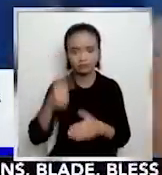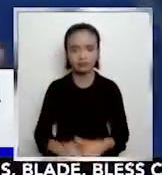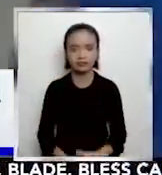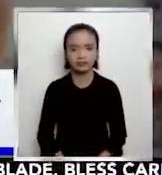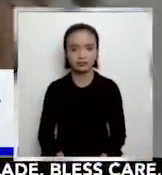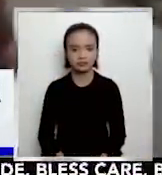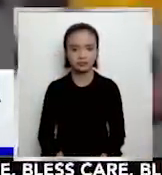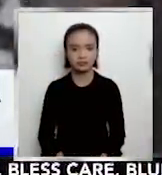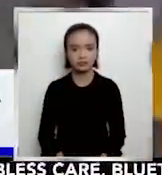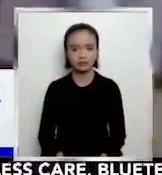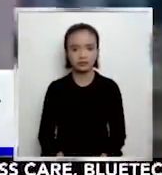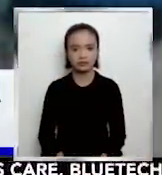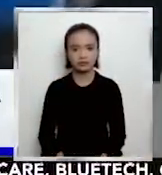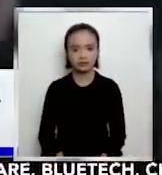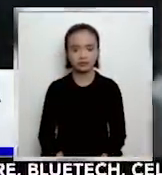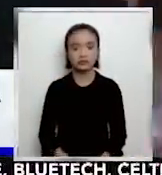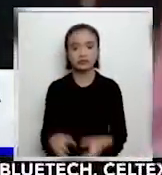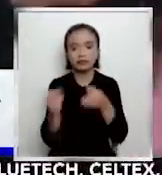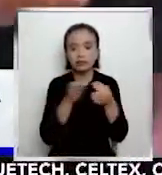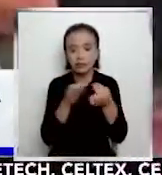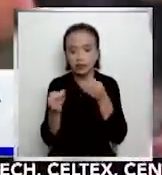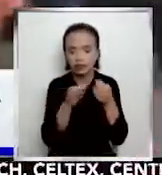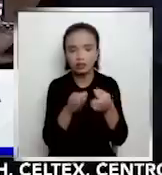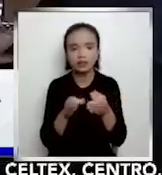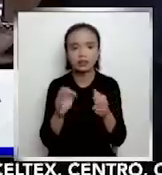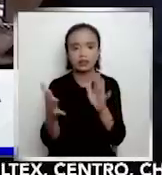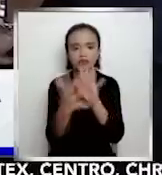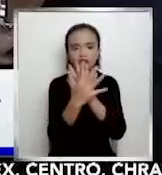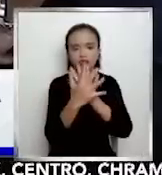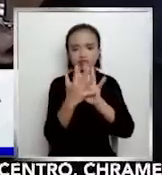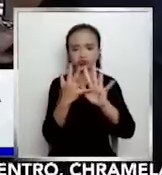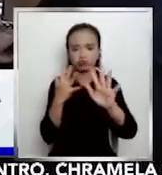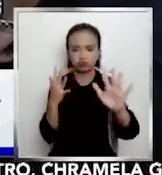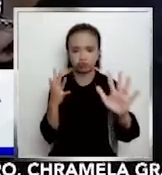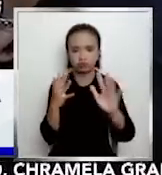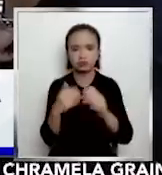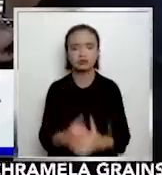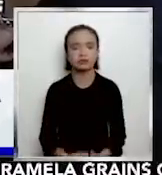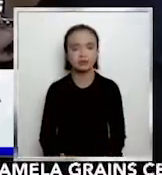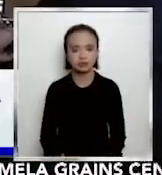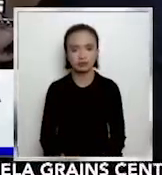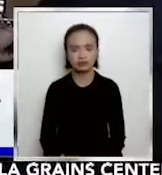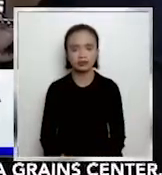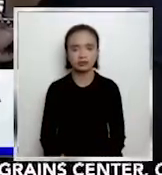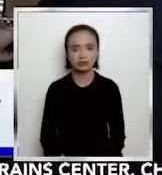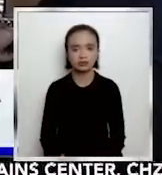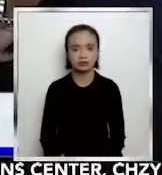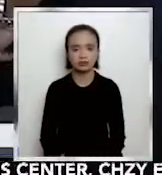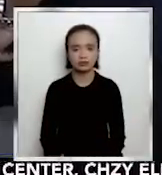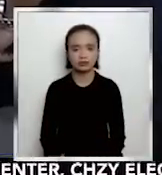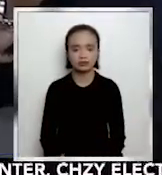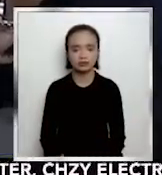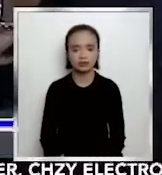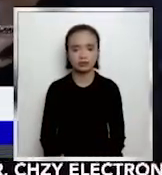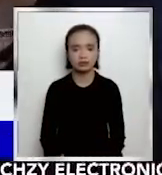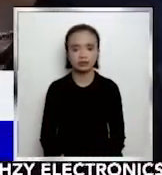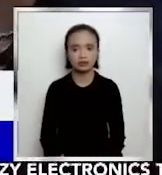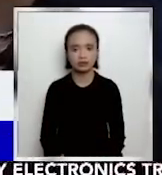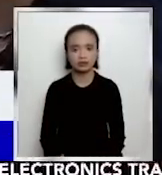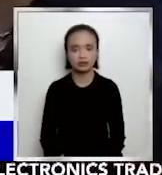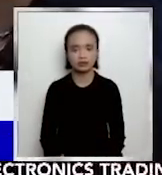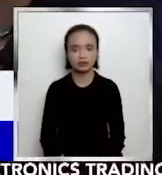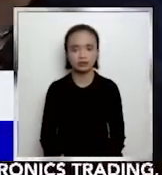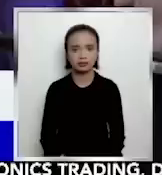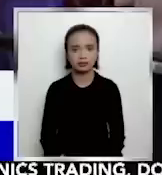Nang lumiwanag, unahan na sila sa pila. Galing pa po kami ng Rizal. Montalban, Rizal. Kaya hindi